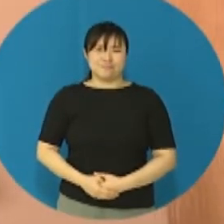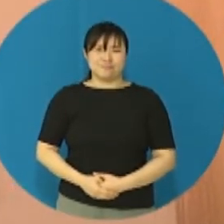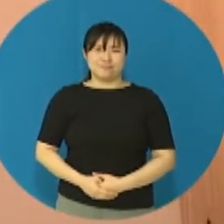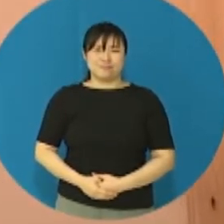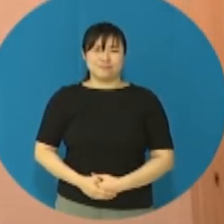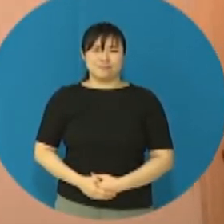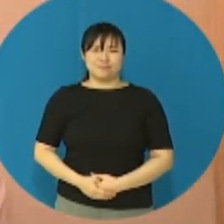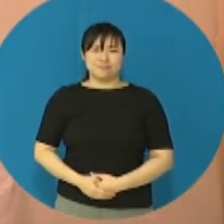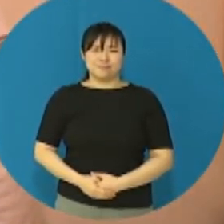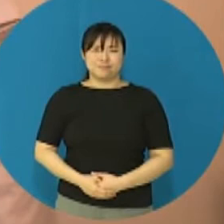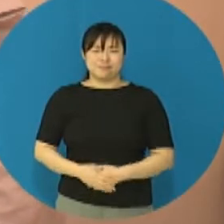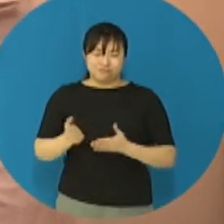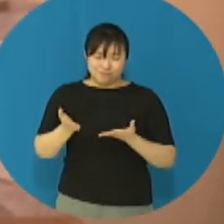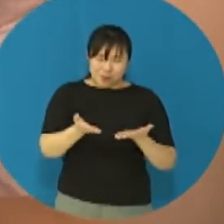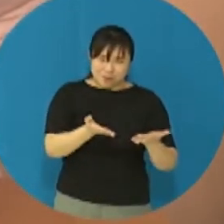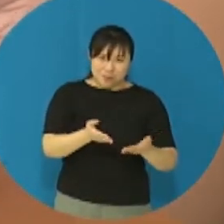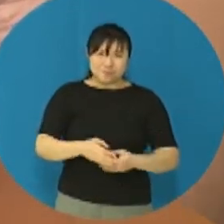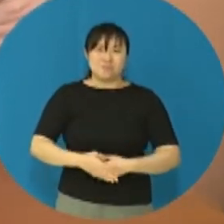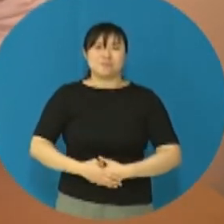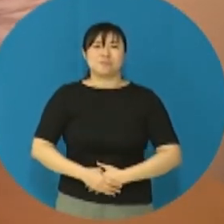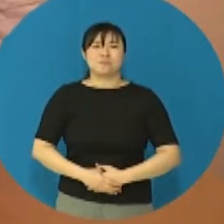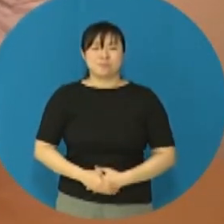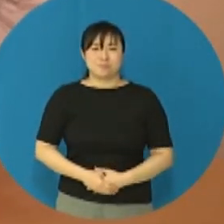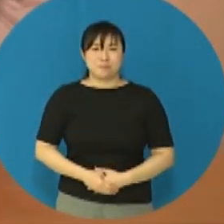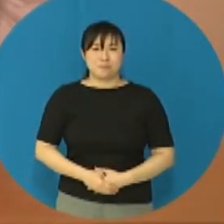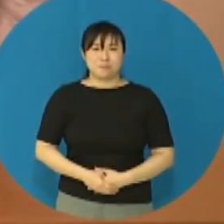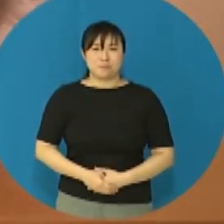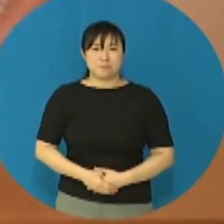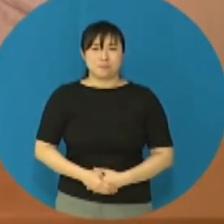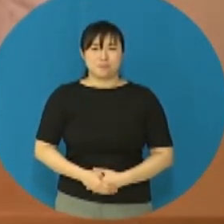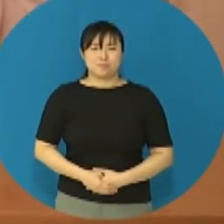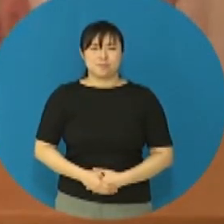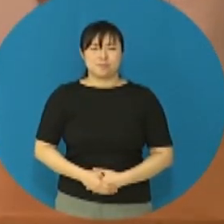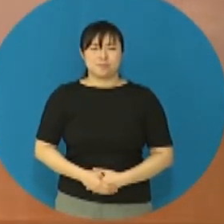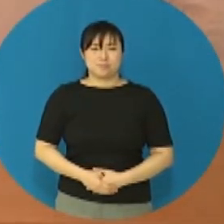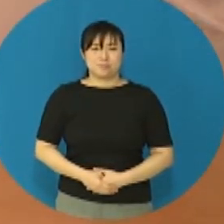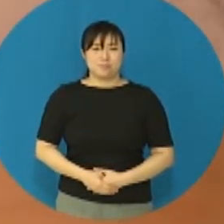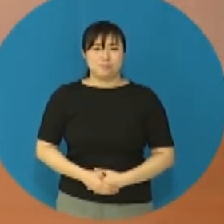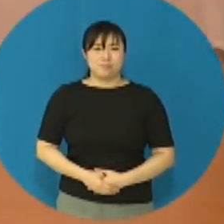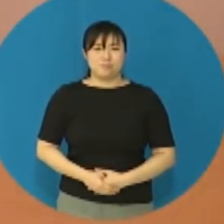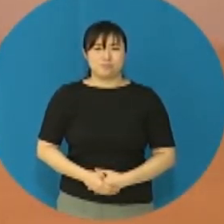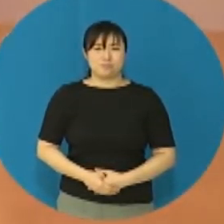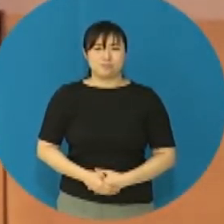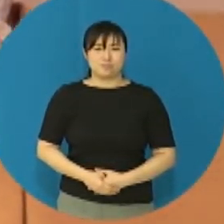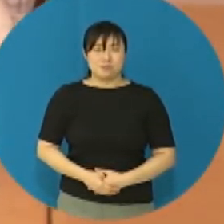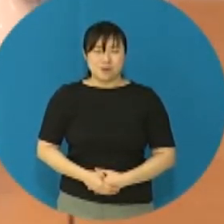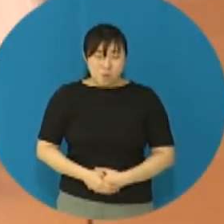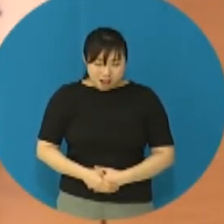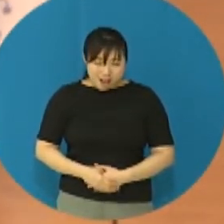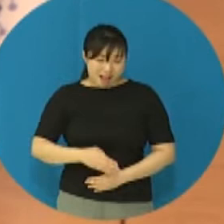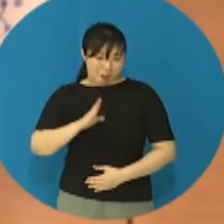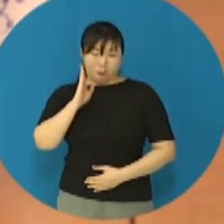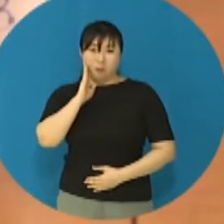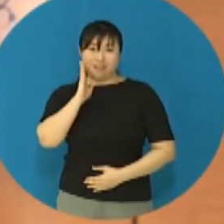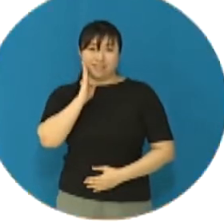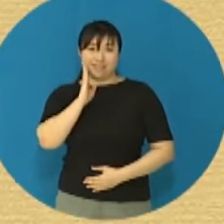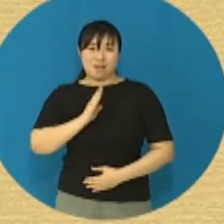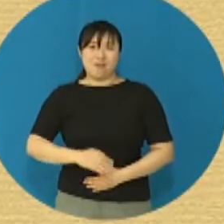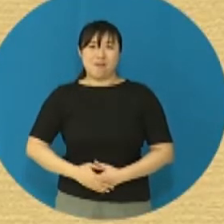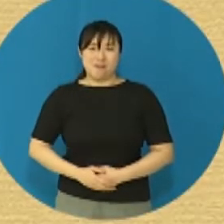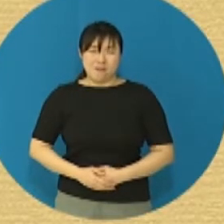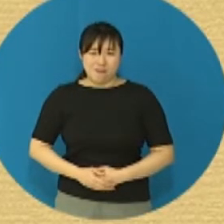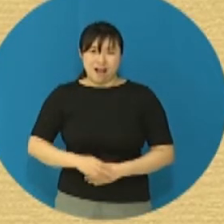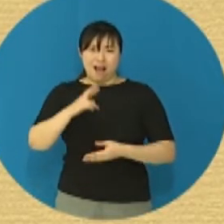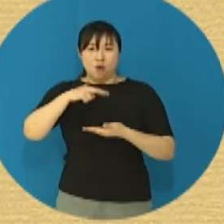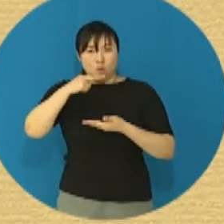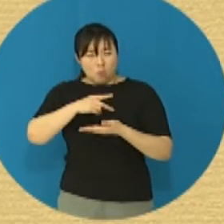はい、お待たせしました。ミニ天丼のセットになります。 おいしそうですね。お蕎